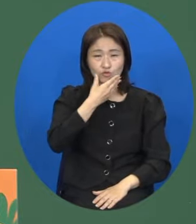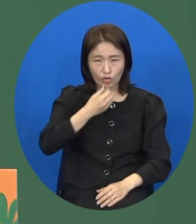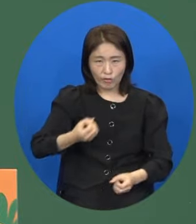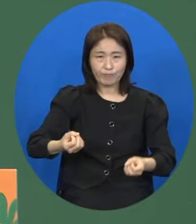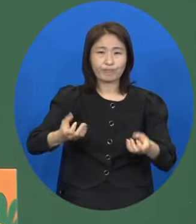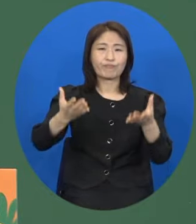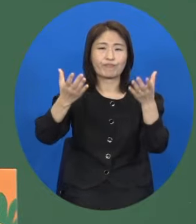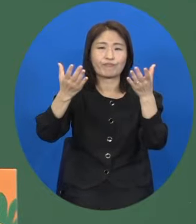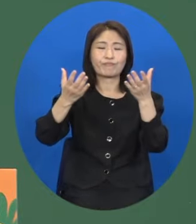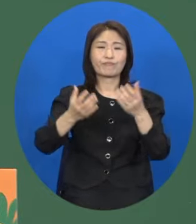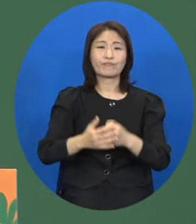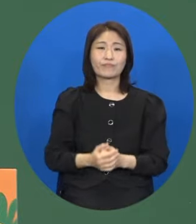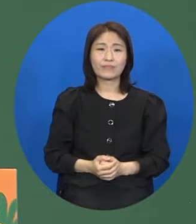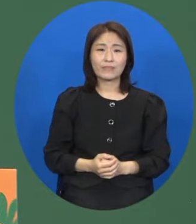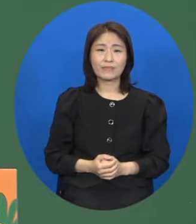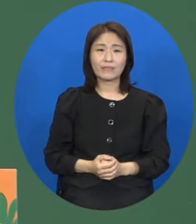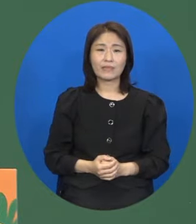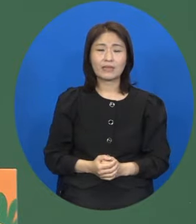축원합니다.